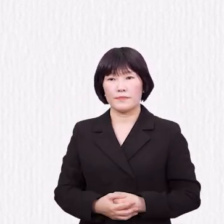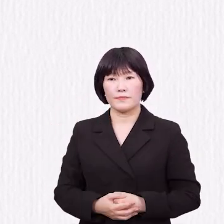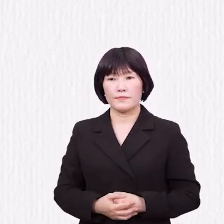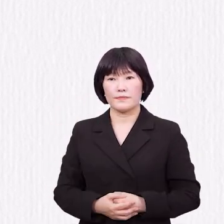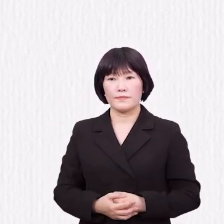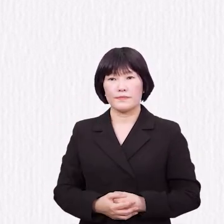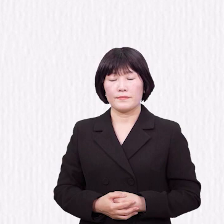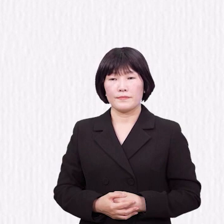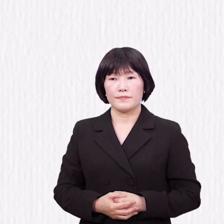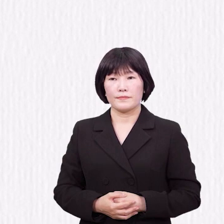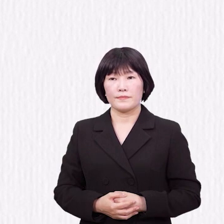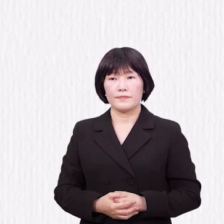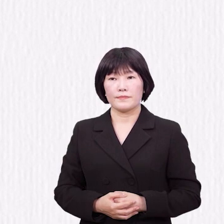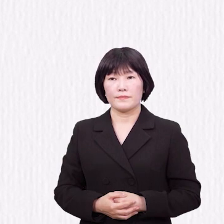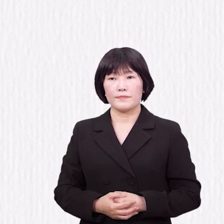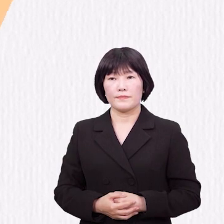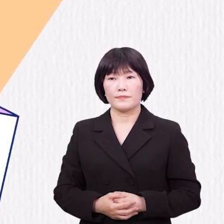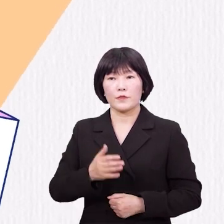실시했습니다.